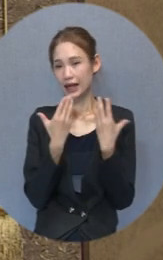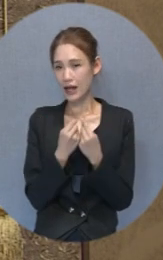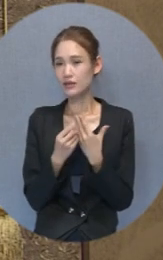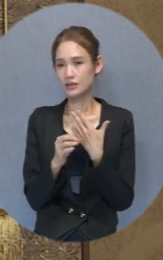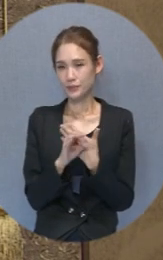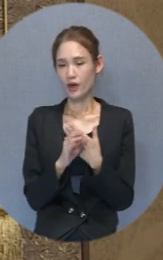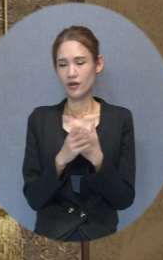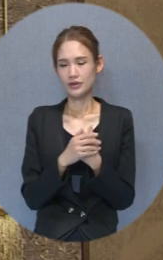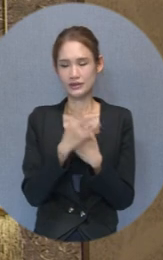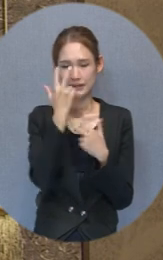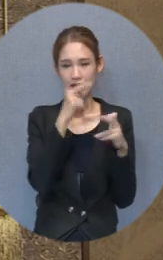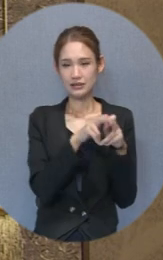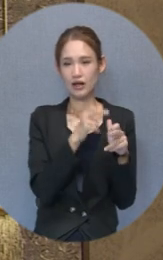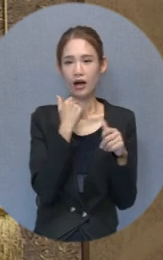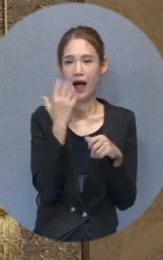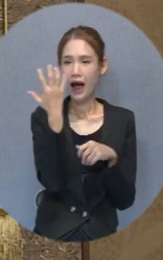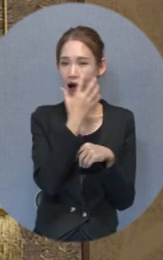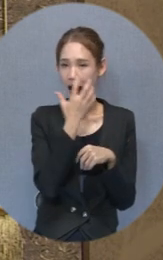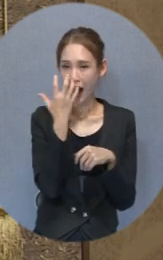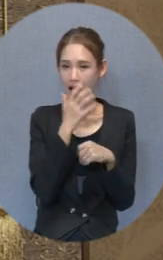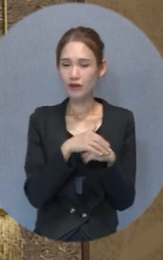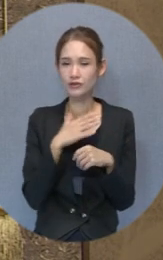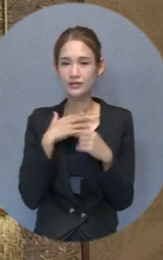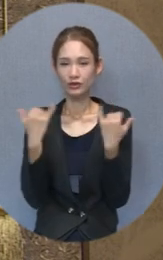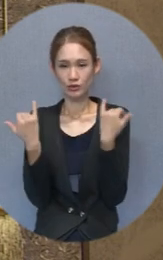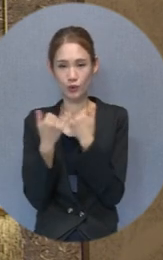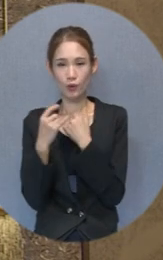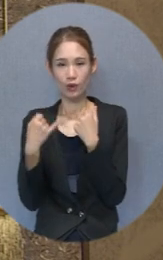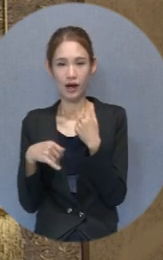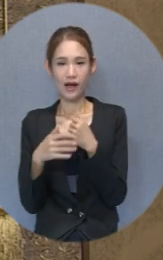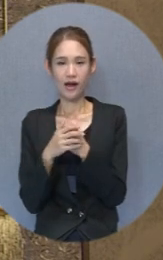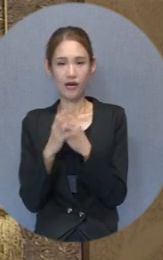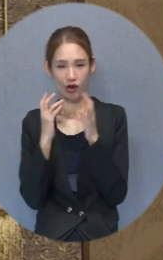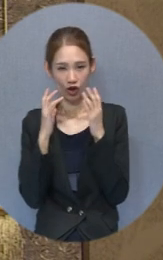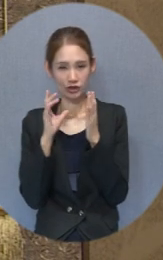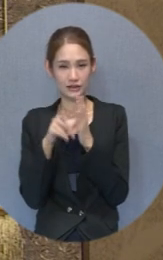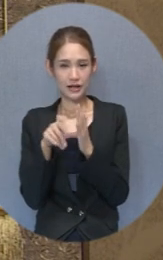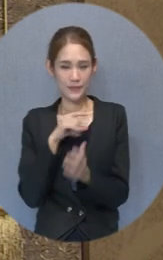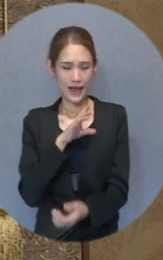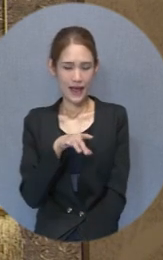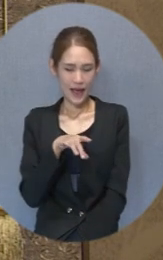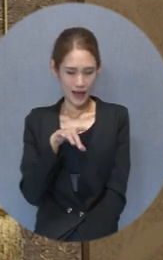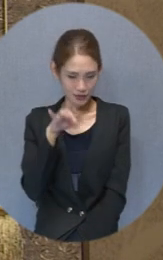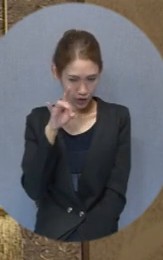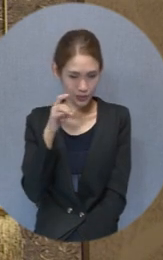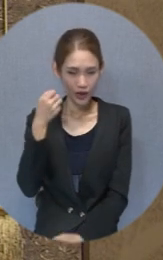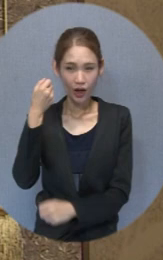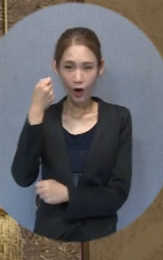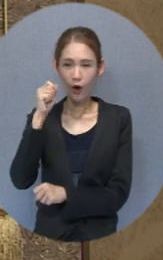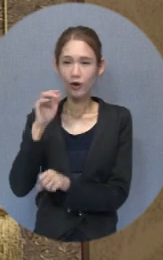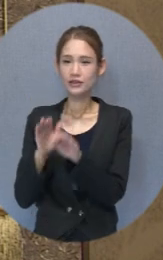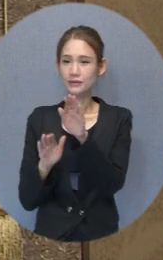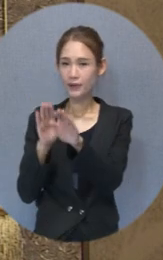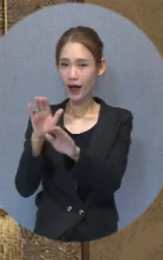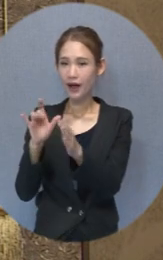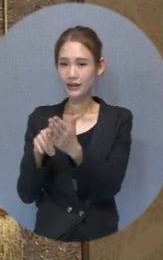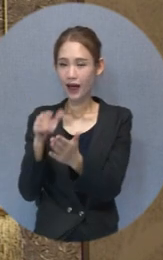들어서 비시각장애 아동들, 우리 조카들이나 아이들이 어렸을 때 제일 처음에 이제 걸음마할 때 한글을